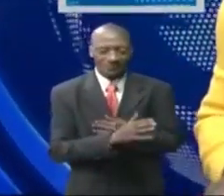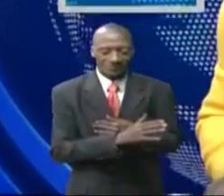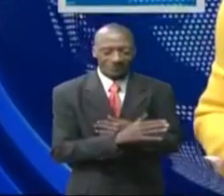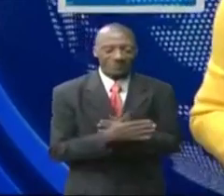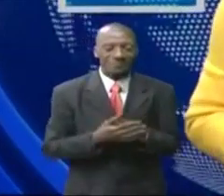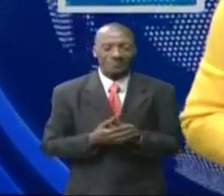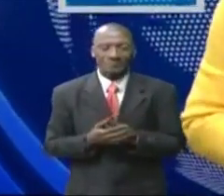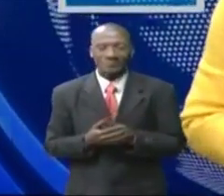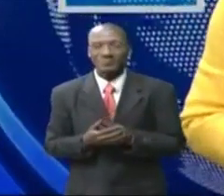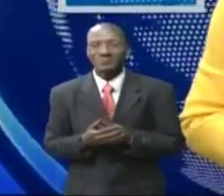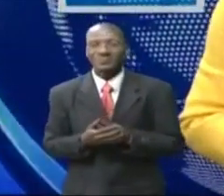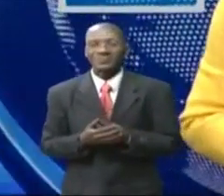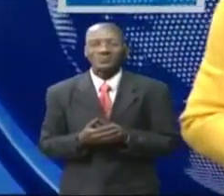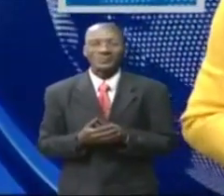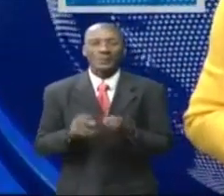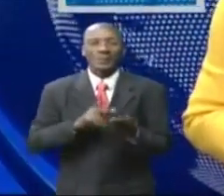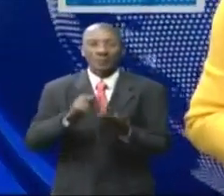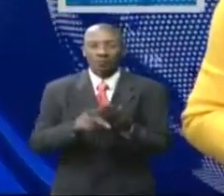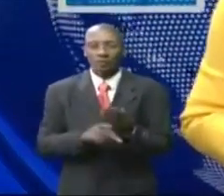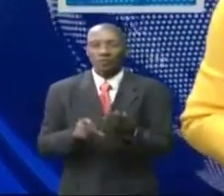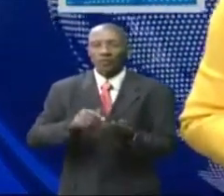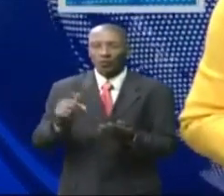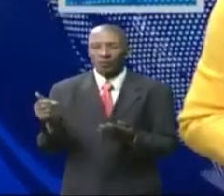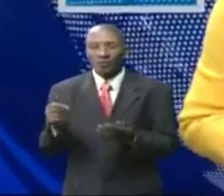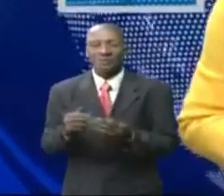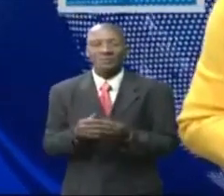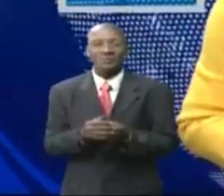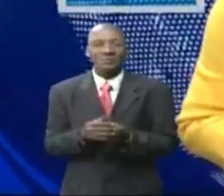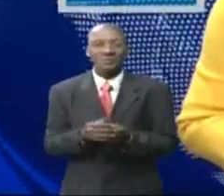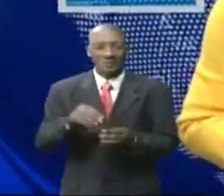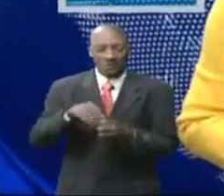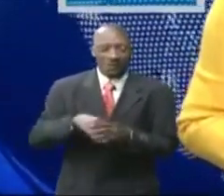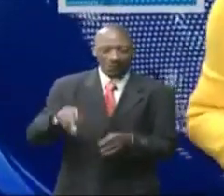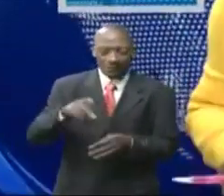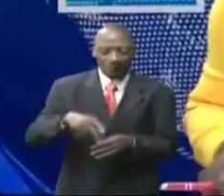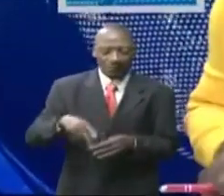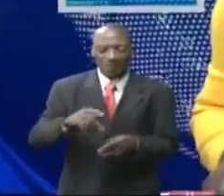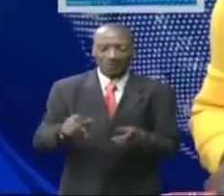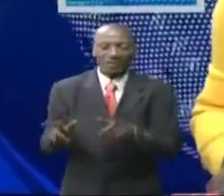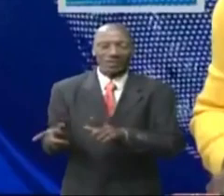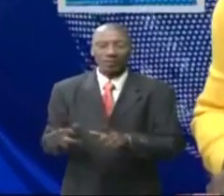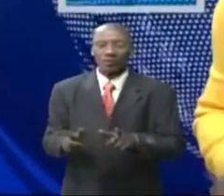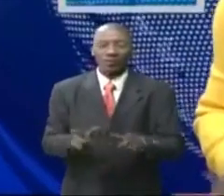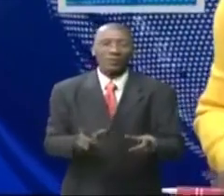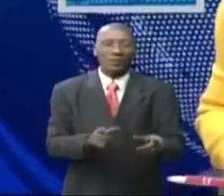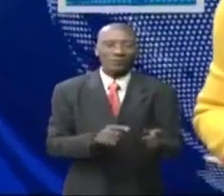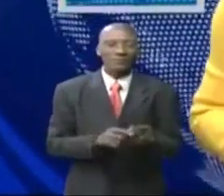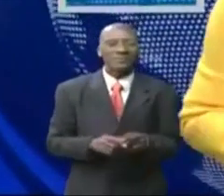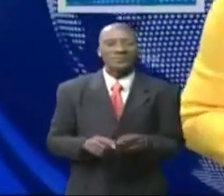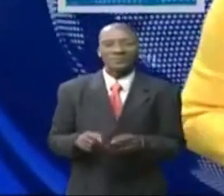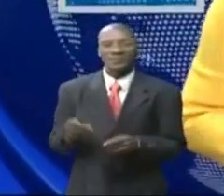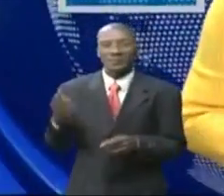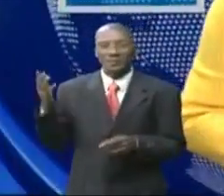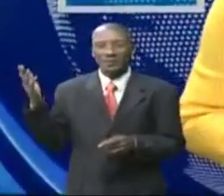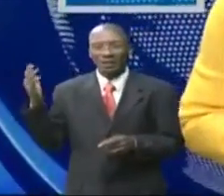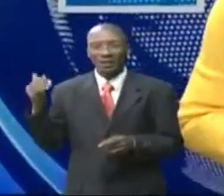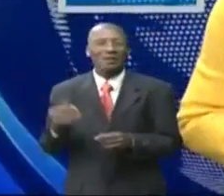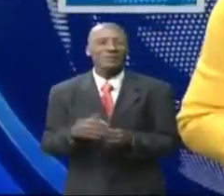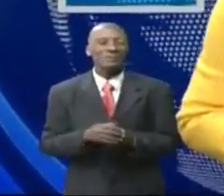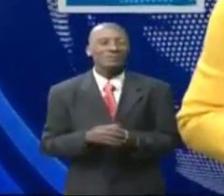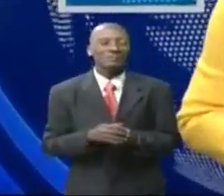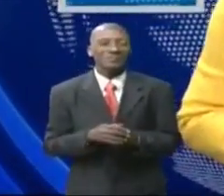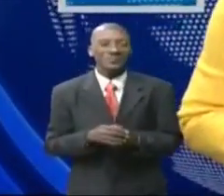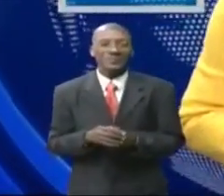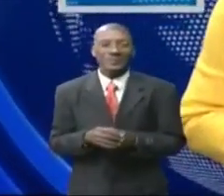vont sortir des terres dans les provinces du Lualaba et du Haut-Katanga d'ici l'année prochaine. Le directeur général de